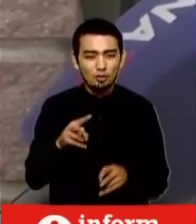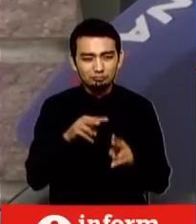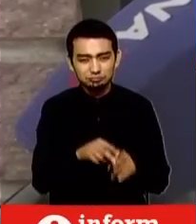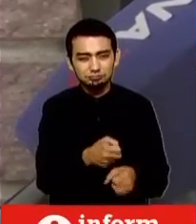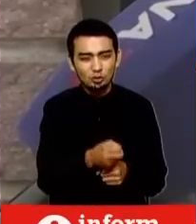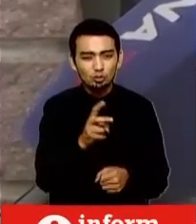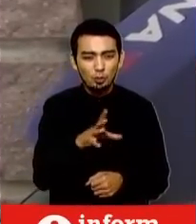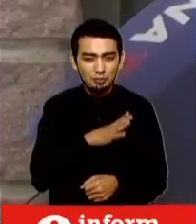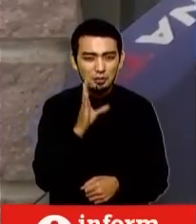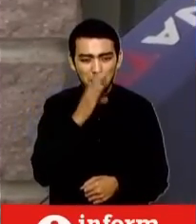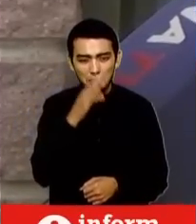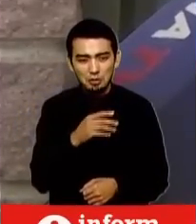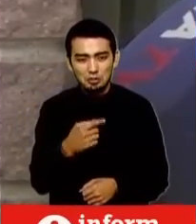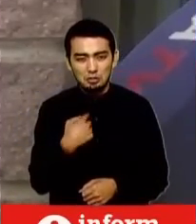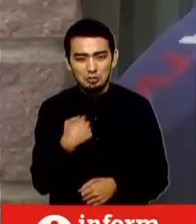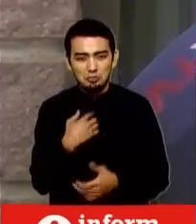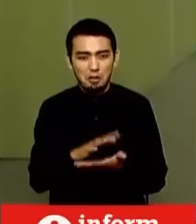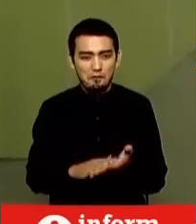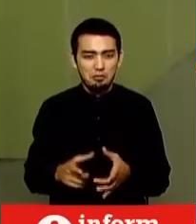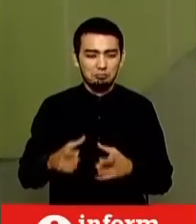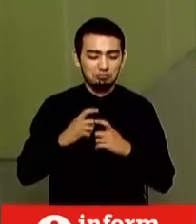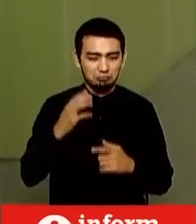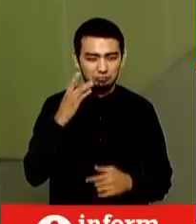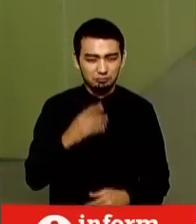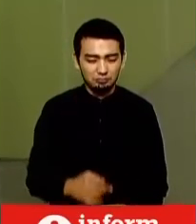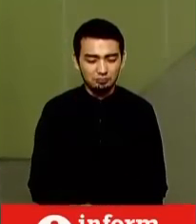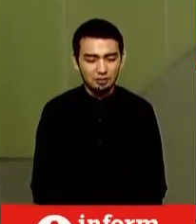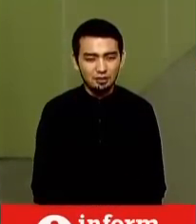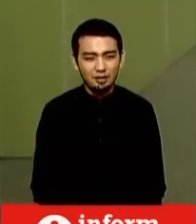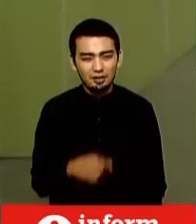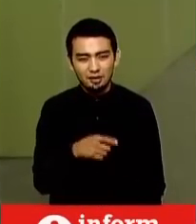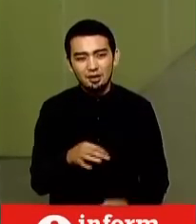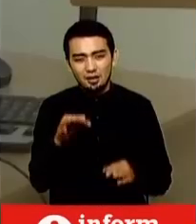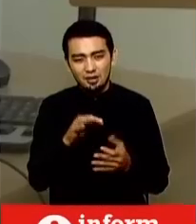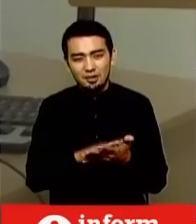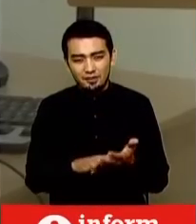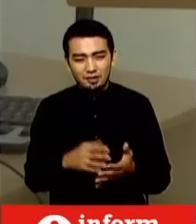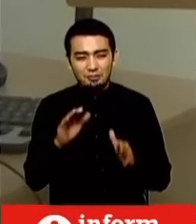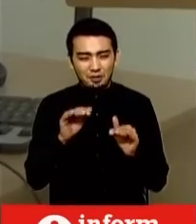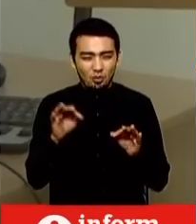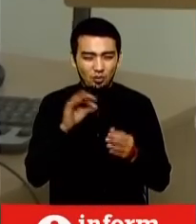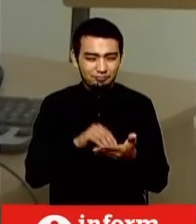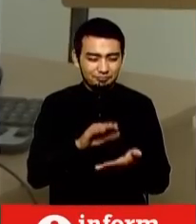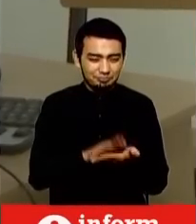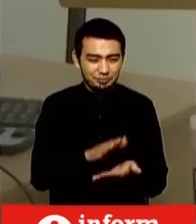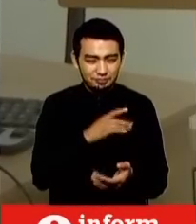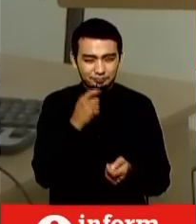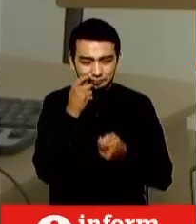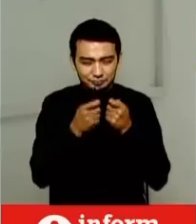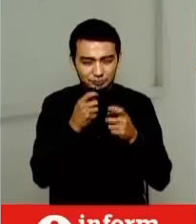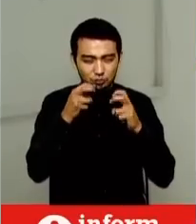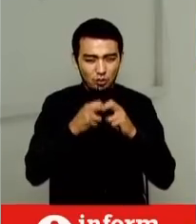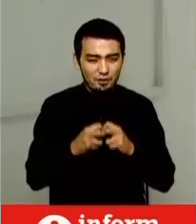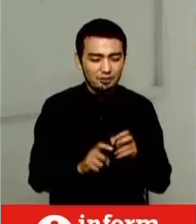балалардың ата-аналары болса, өзіме арыз жазбақшы. Оқушының қоштасу хатында жазылған жағдай бойынша қазір егжей-тегжейлі